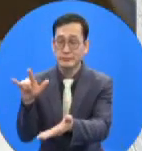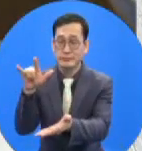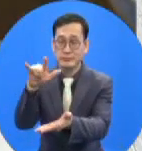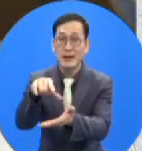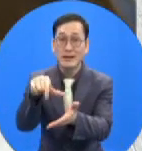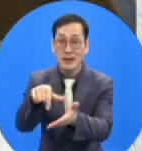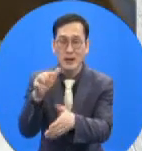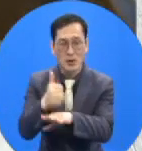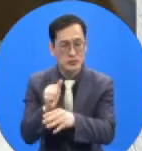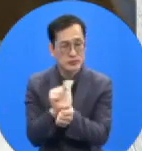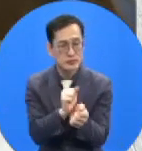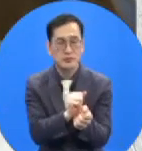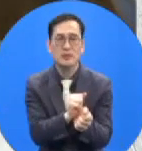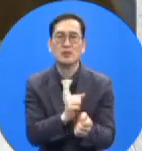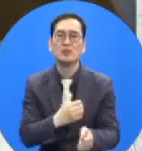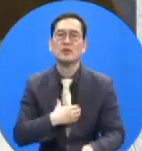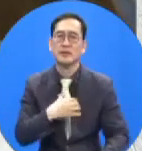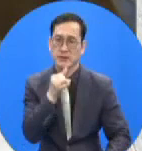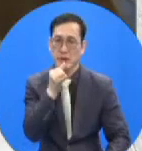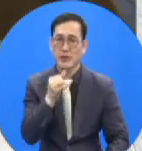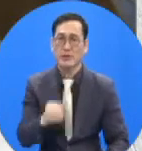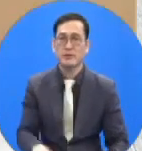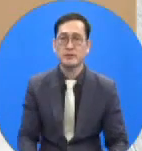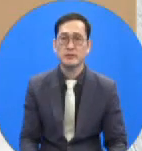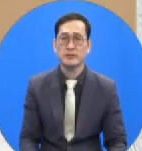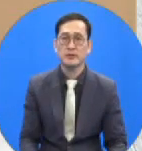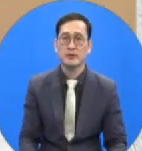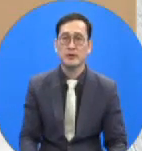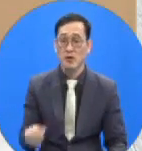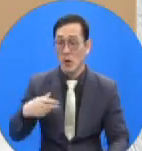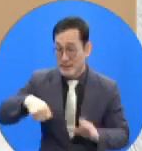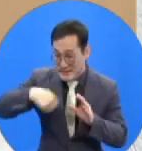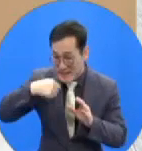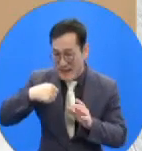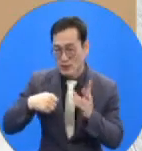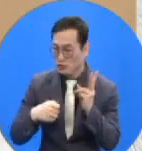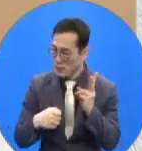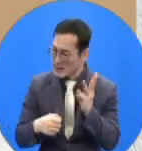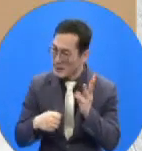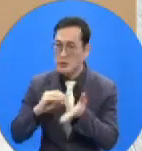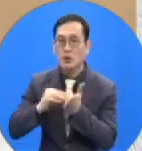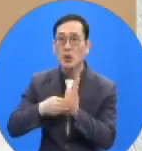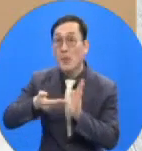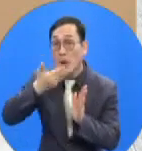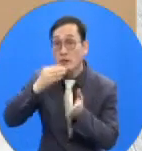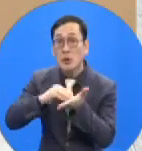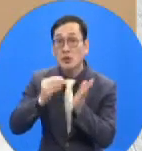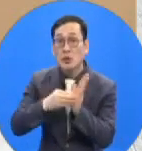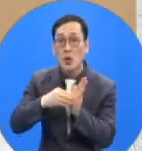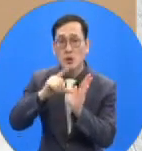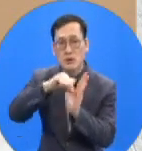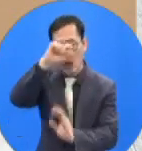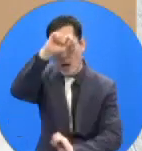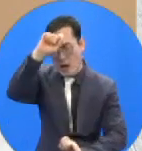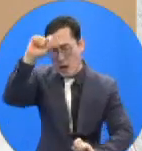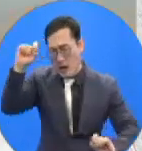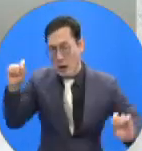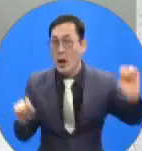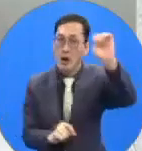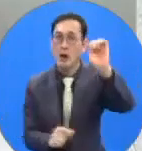끼에서 세 끼 정도를 하는 국제선을 탔을 때에는 이게 마스크를 벗고 음식을 먹게 되는 예.